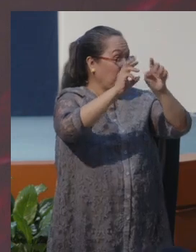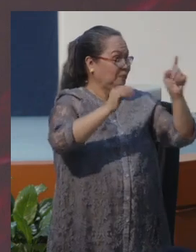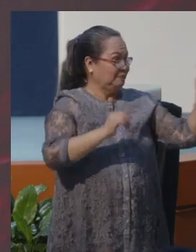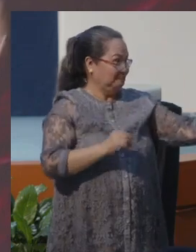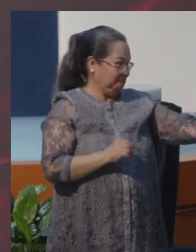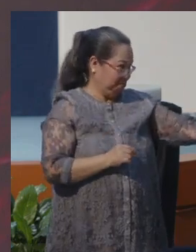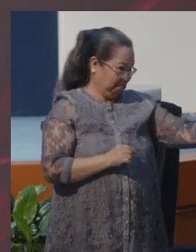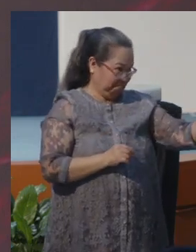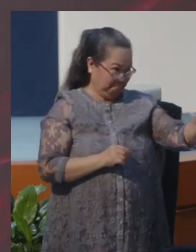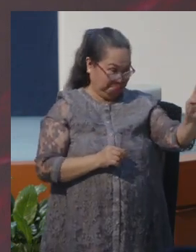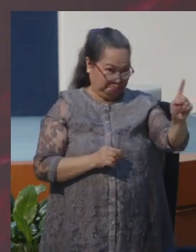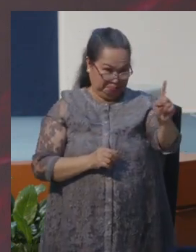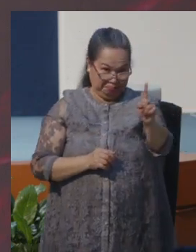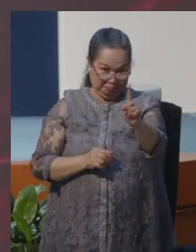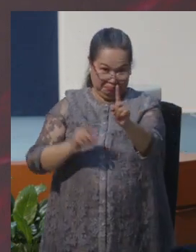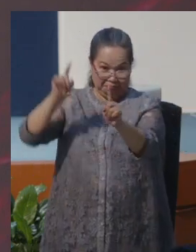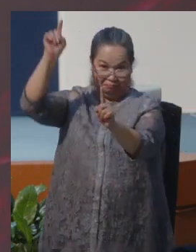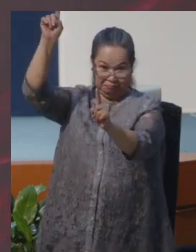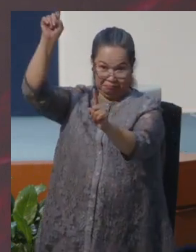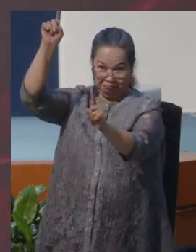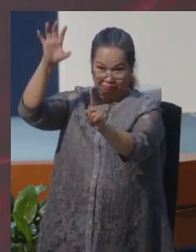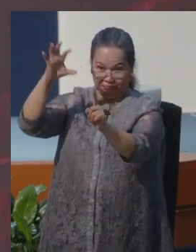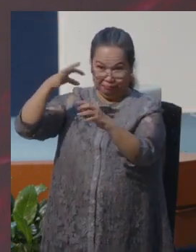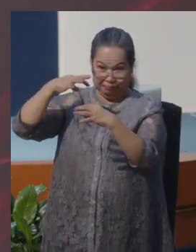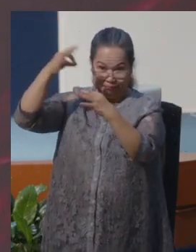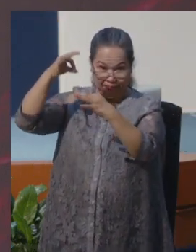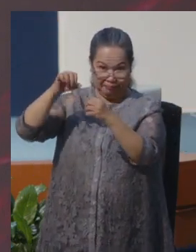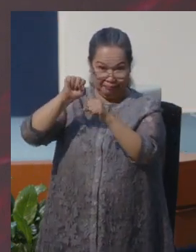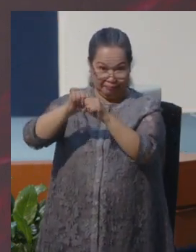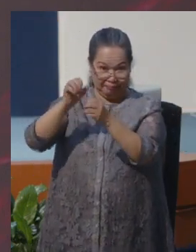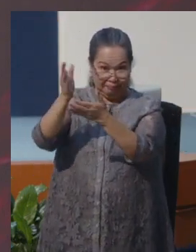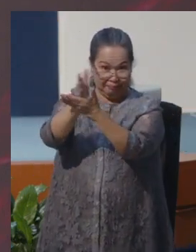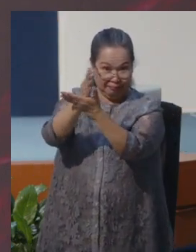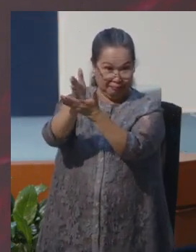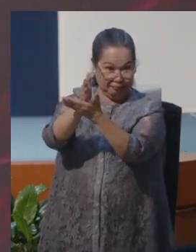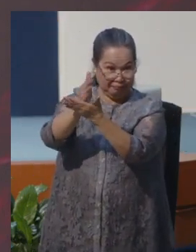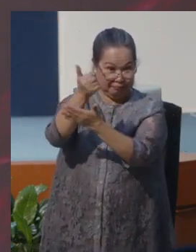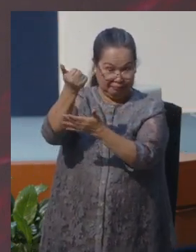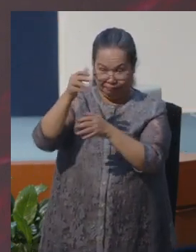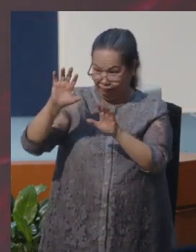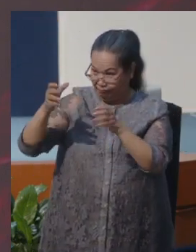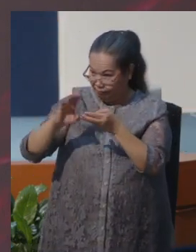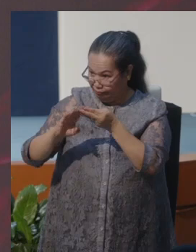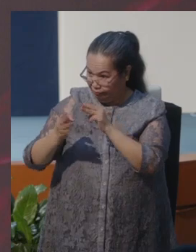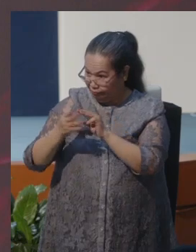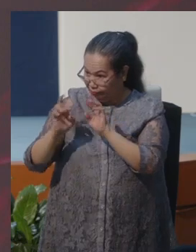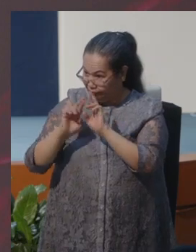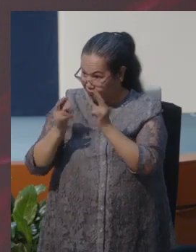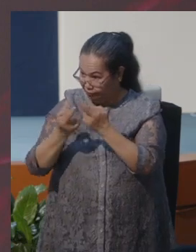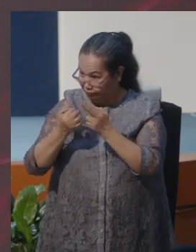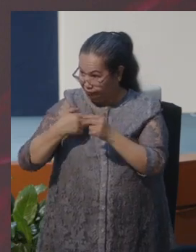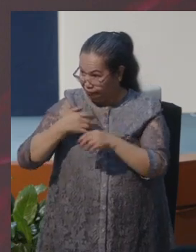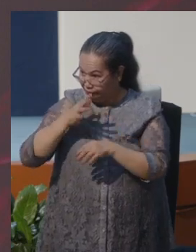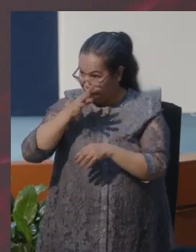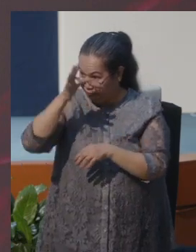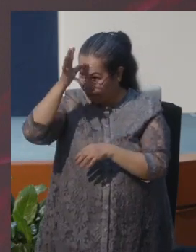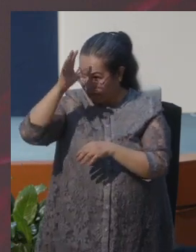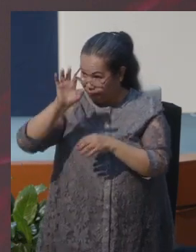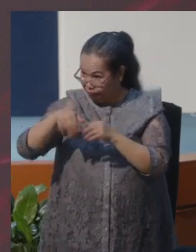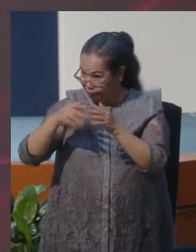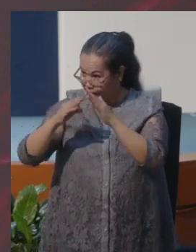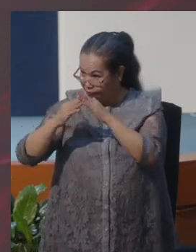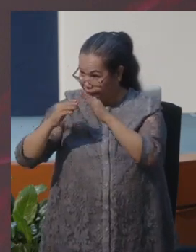ngayon. Tinawag niya upang mag-share ng gospel sa ating kaklase, kamag-anak, kapitbahay,